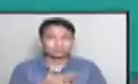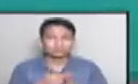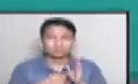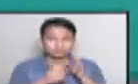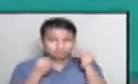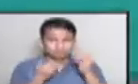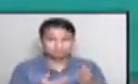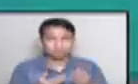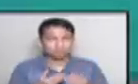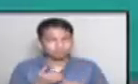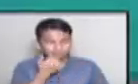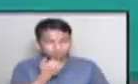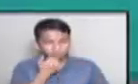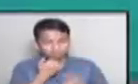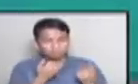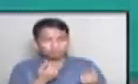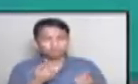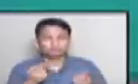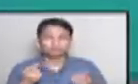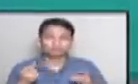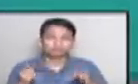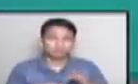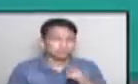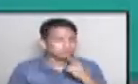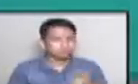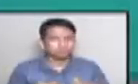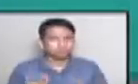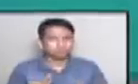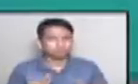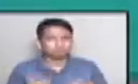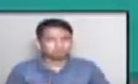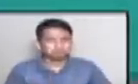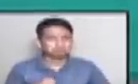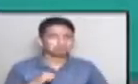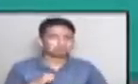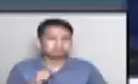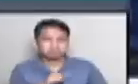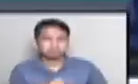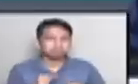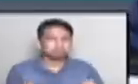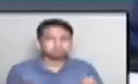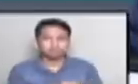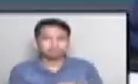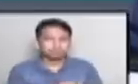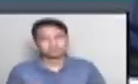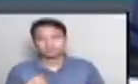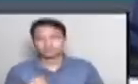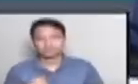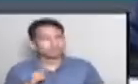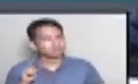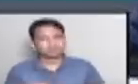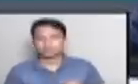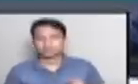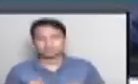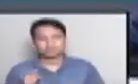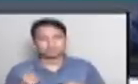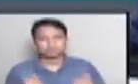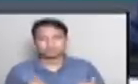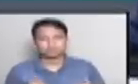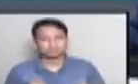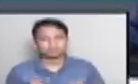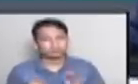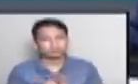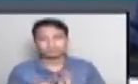dahil nga po sa mga kasalanan ninyo at sa pang-api, eh kayo pa ho ang nagsiga-sigaan at tatanggalin sila. No can do to us. Okay? Okay